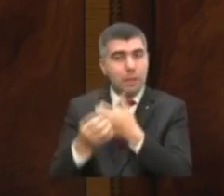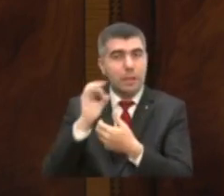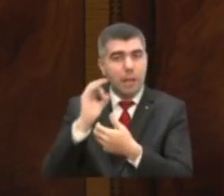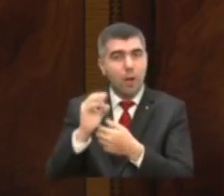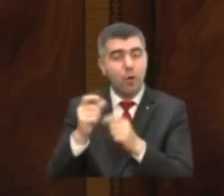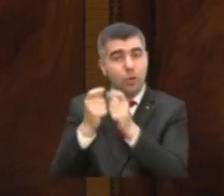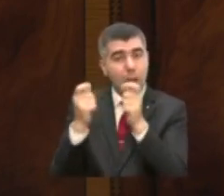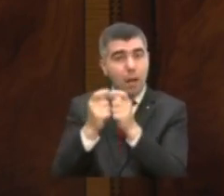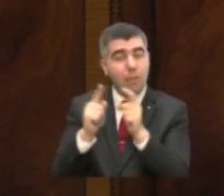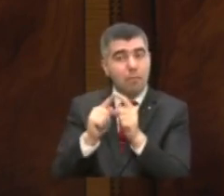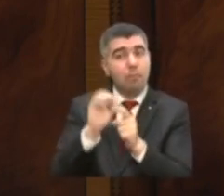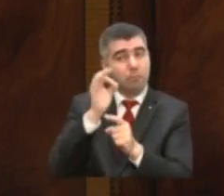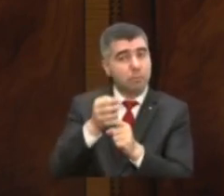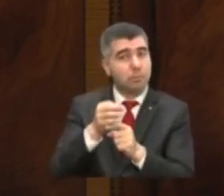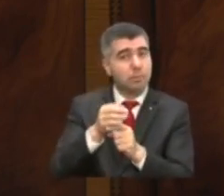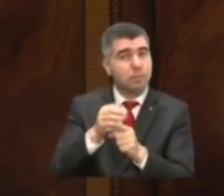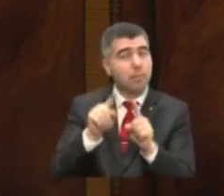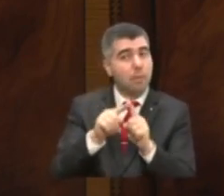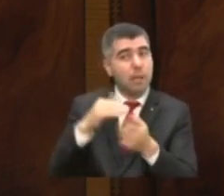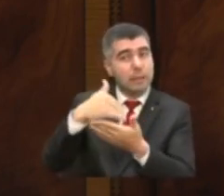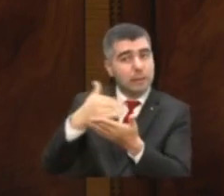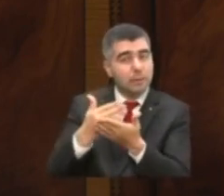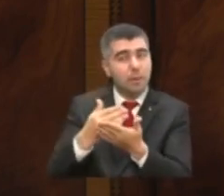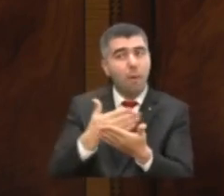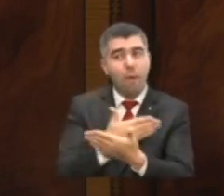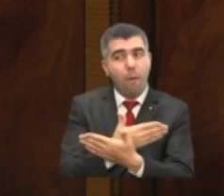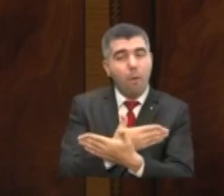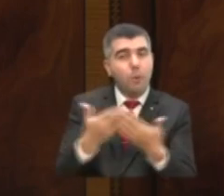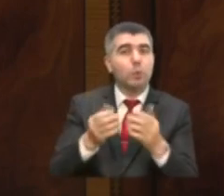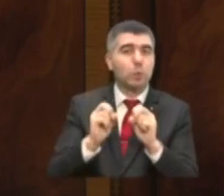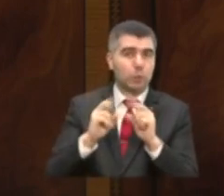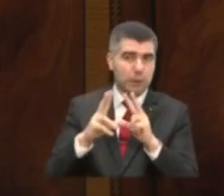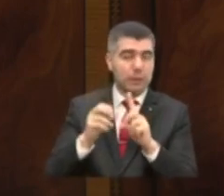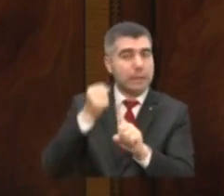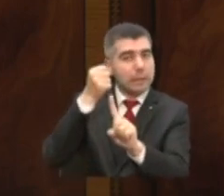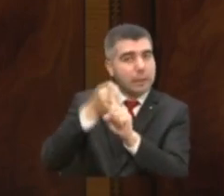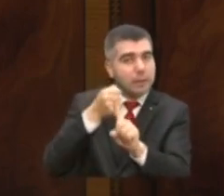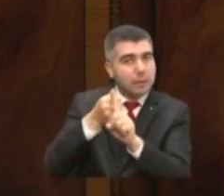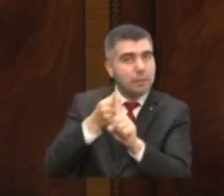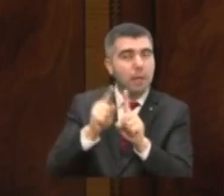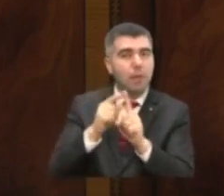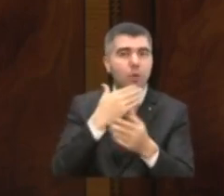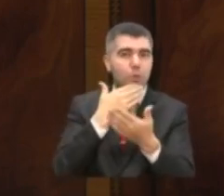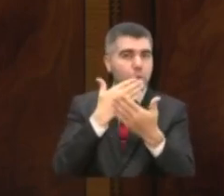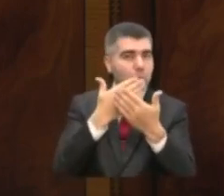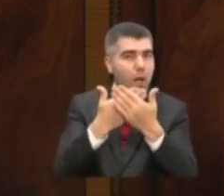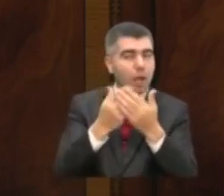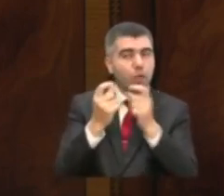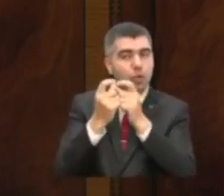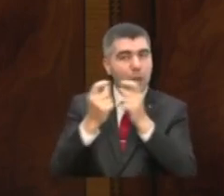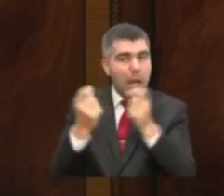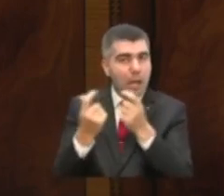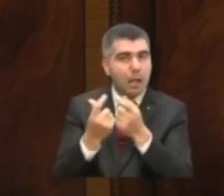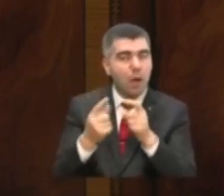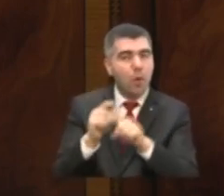للثروة. طبيعة الحال ما نكرش أنا نديرو مزيد من الجهود، وكنشكر المقاولات والاتحاد العام لمقاولات المغرب